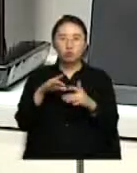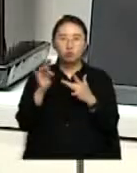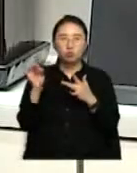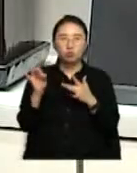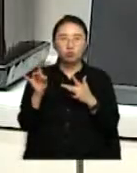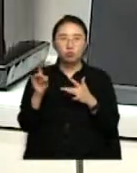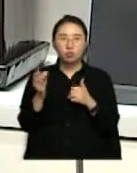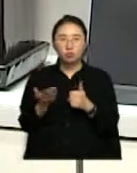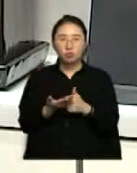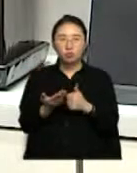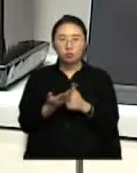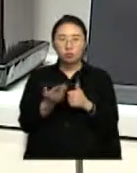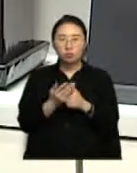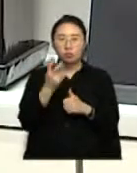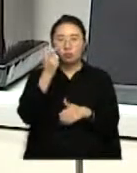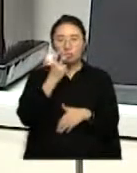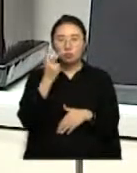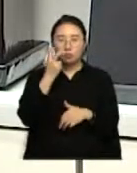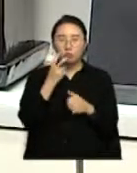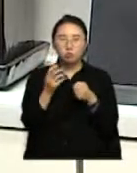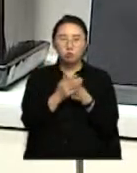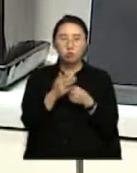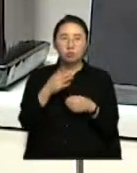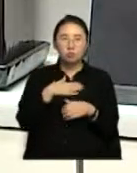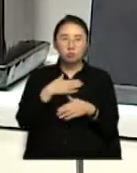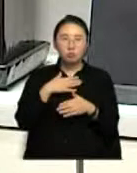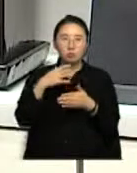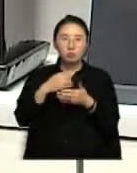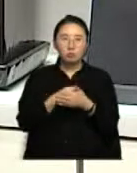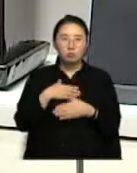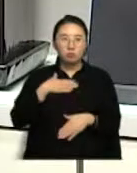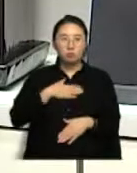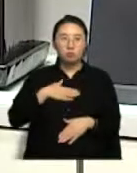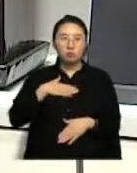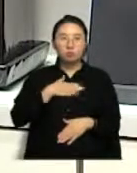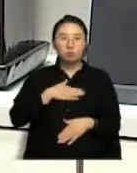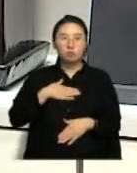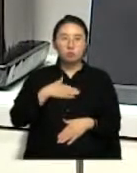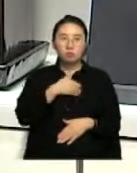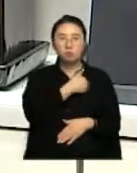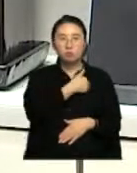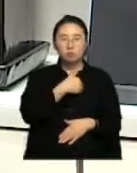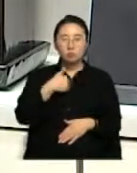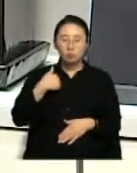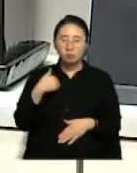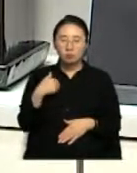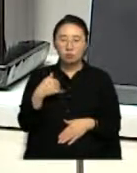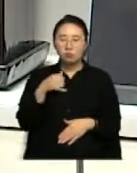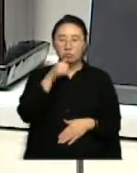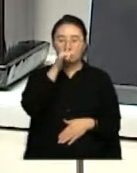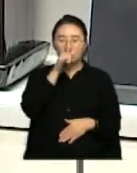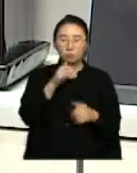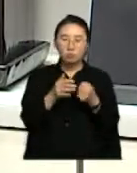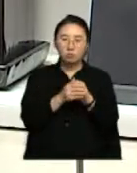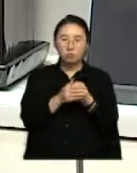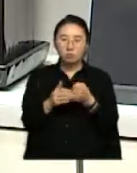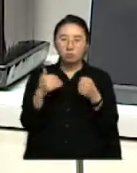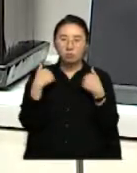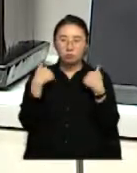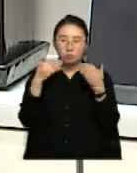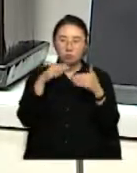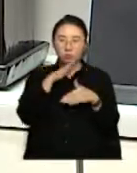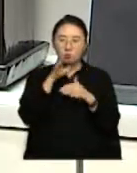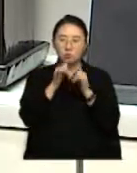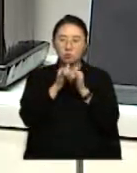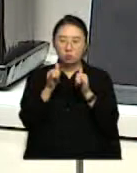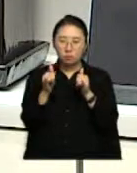뭔가 양육하고 돌봄으로써 또 내가 얻어지는 정서적인 뭐 지지 만족감 이런 것들이 있을 수 있기 때문에 어르신들에게